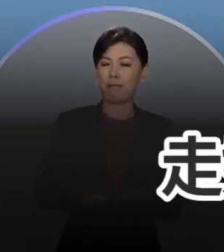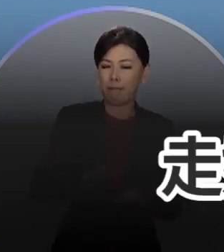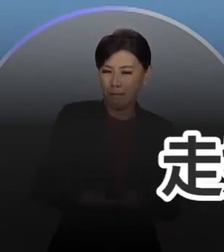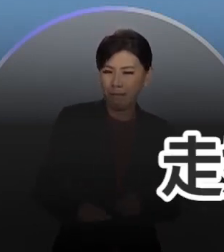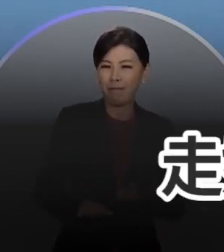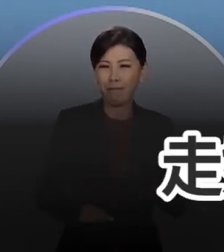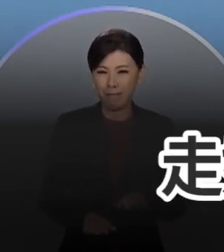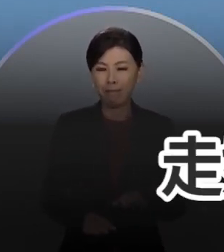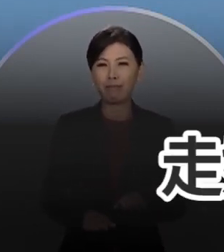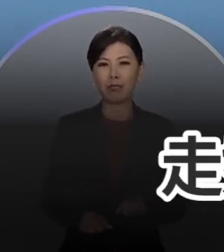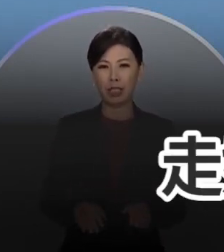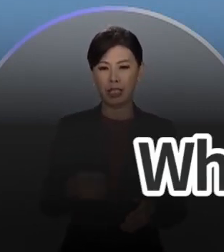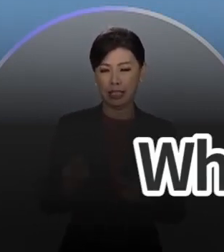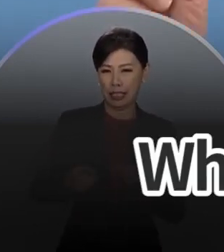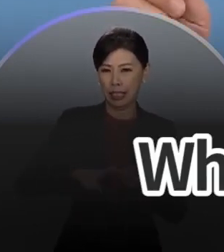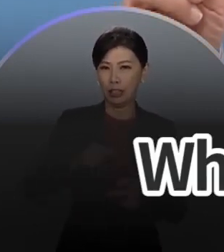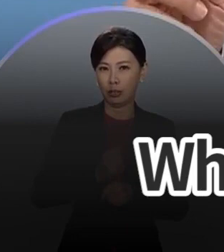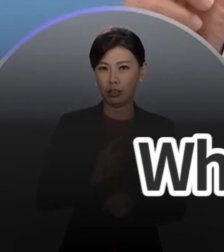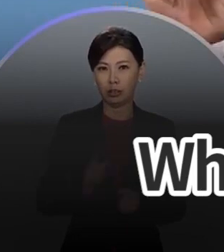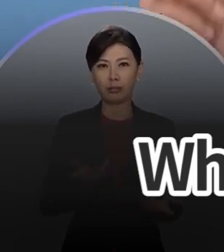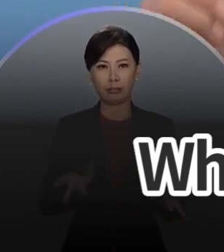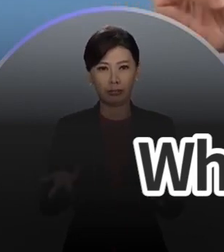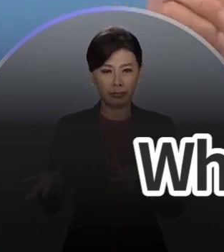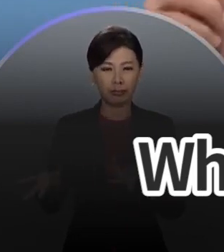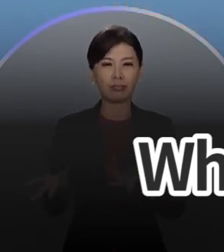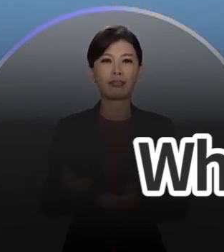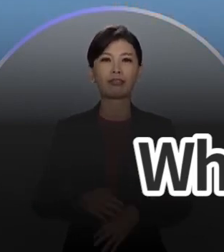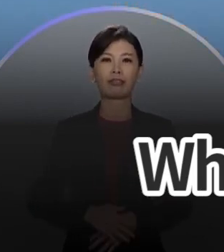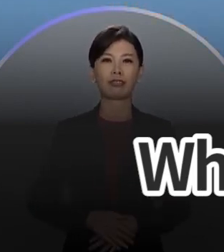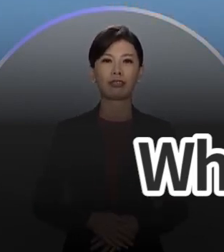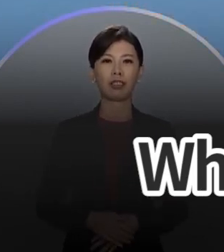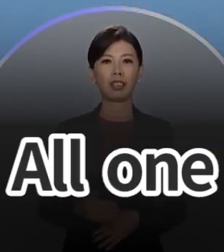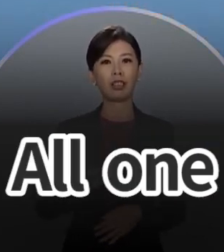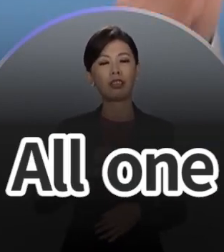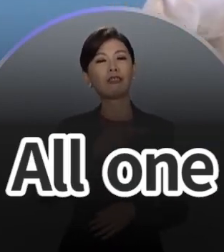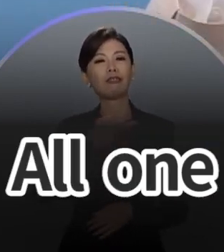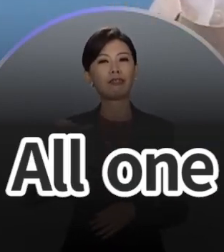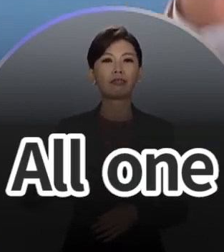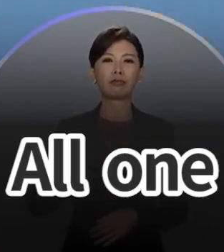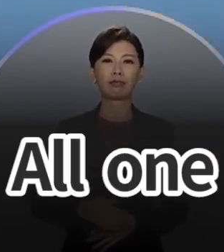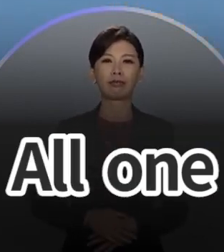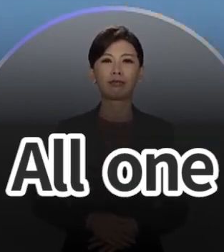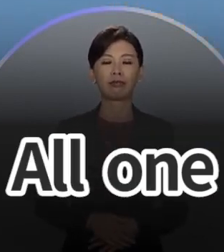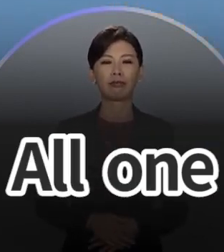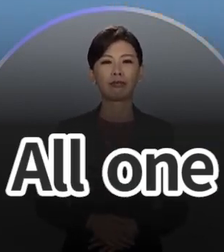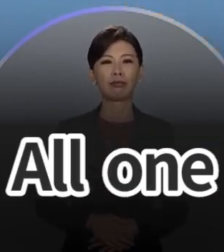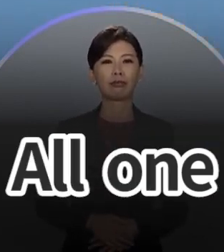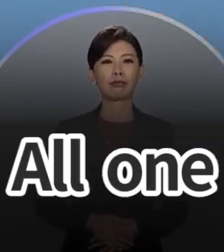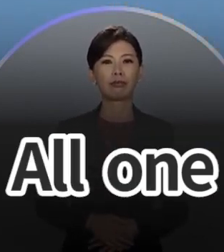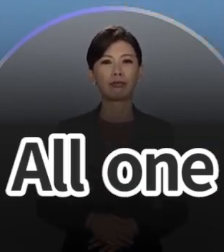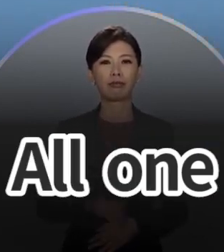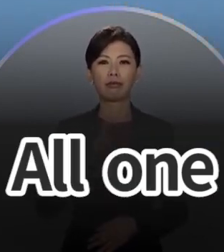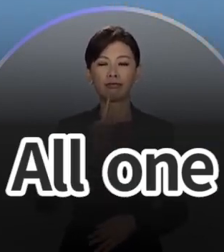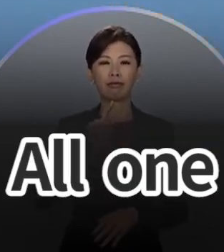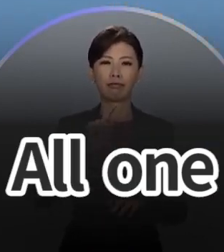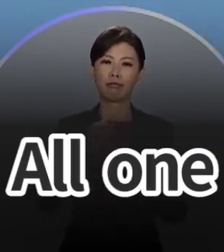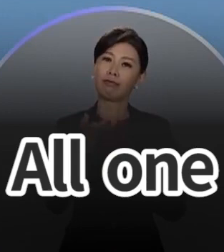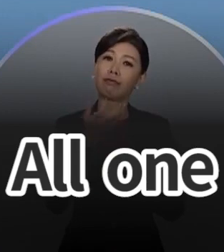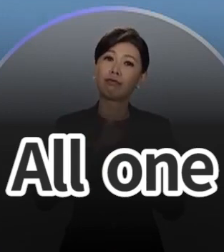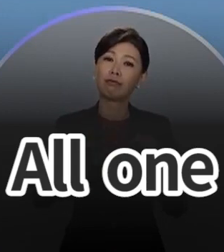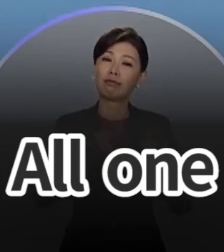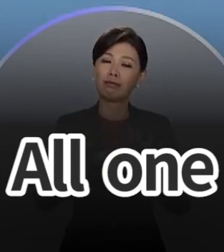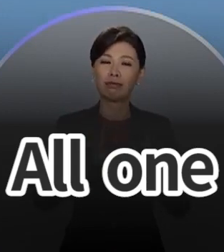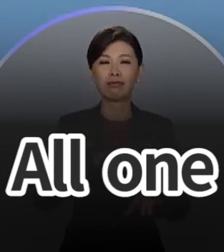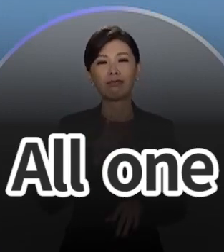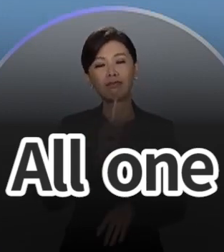好该做的事。 When one can see no future, all one can do is the next